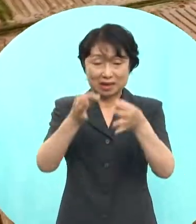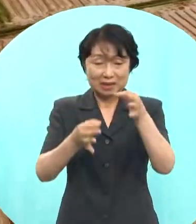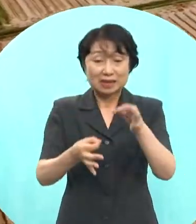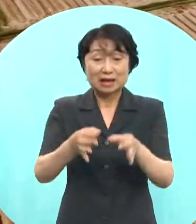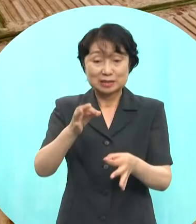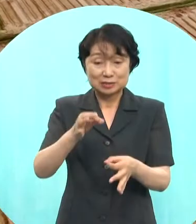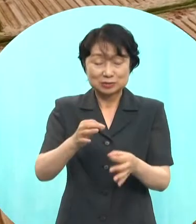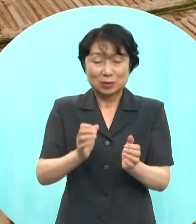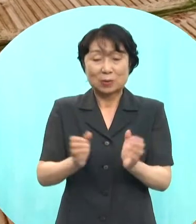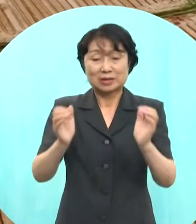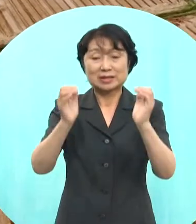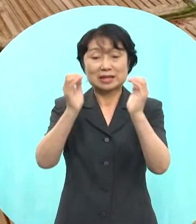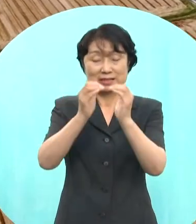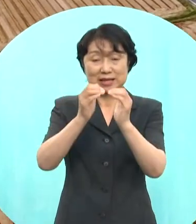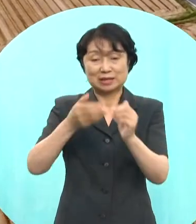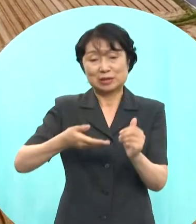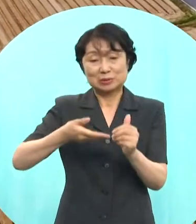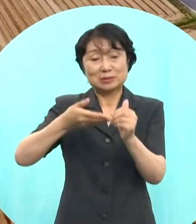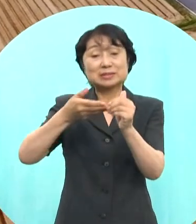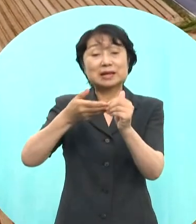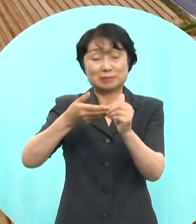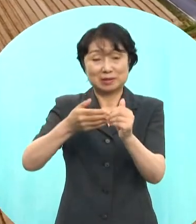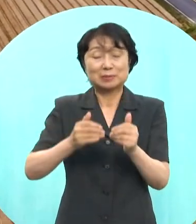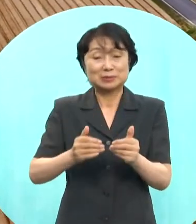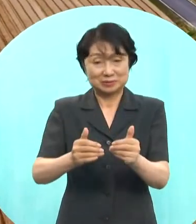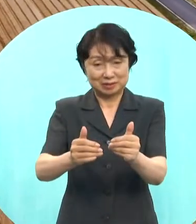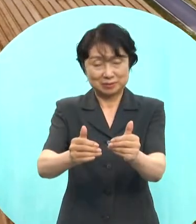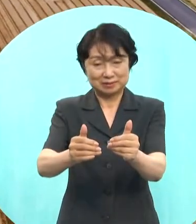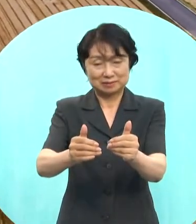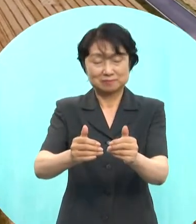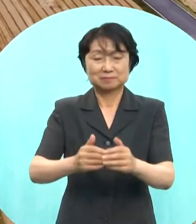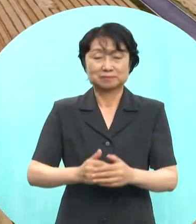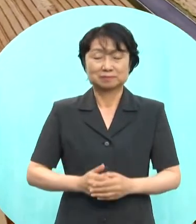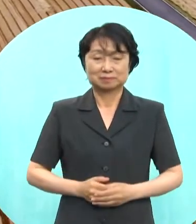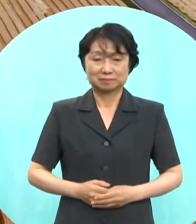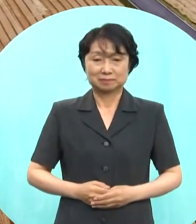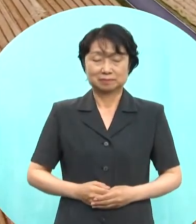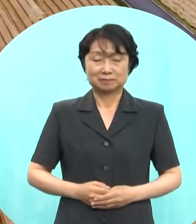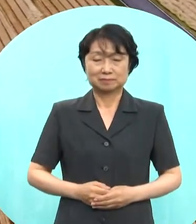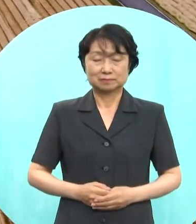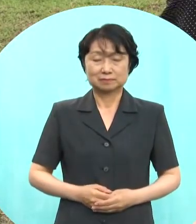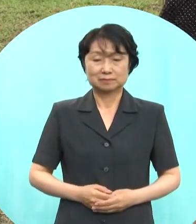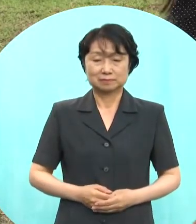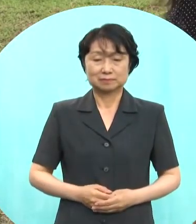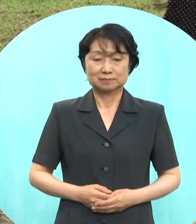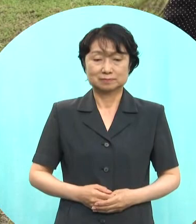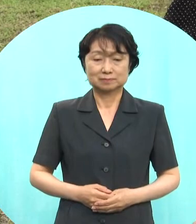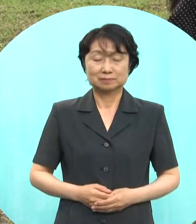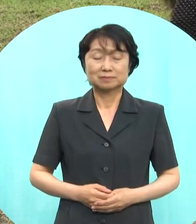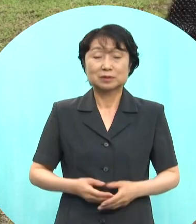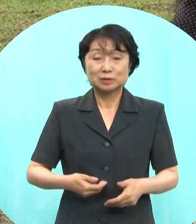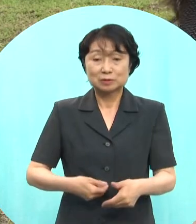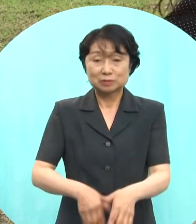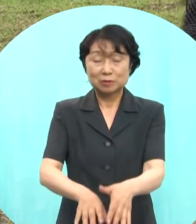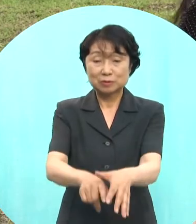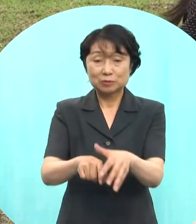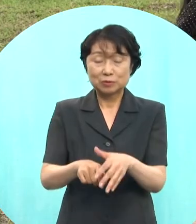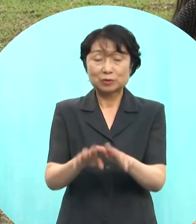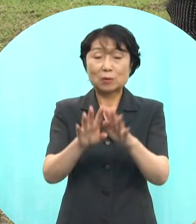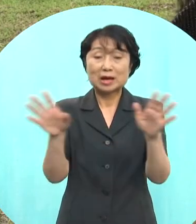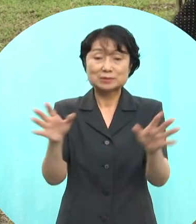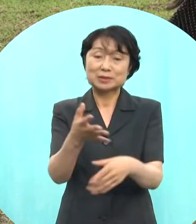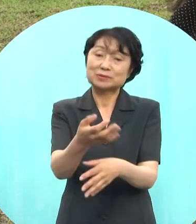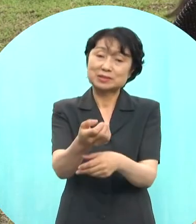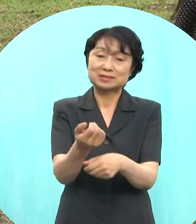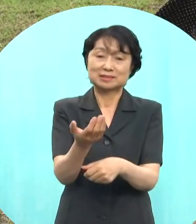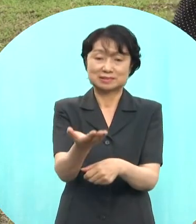中心に野菜などの栽培が行われています。 いつからこの農業を始められ